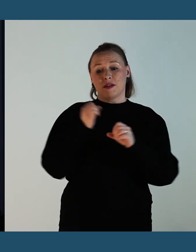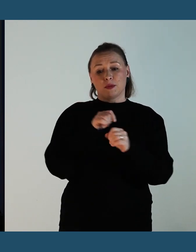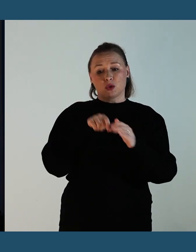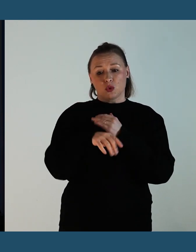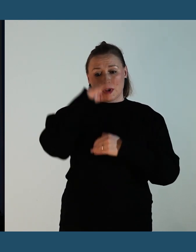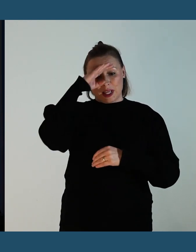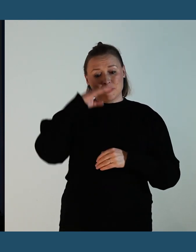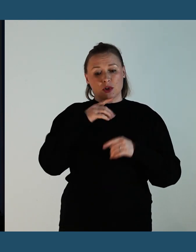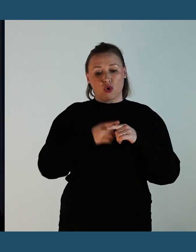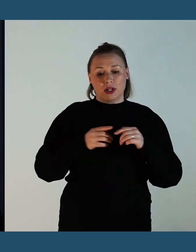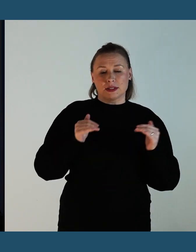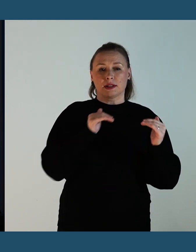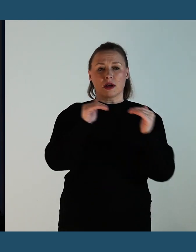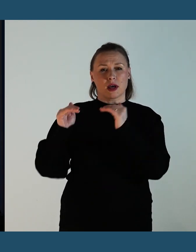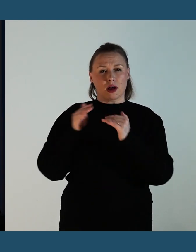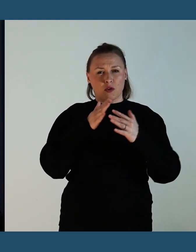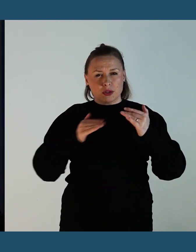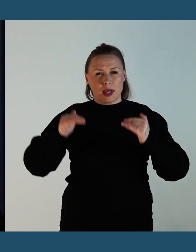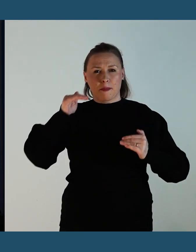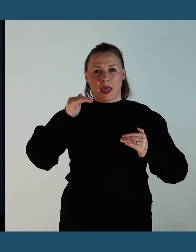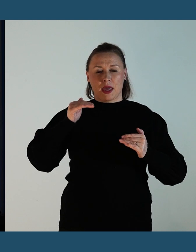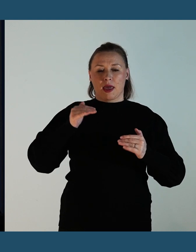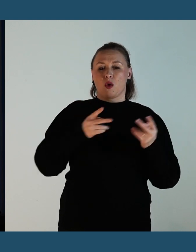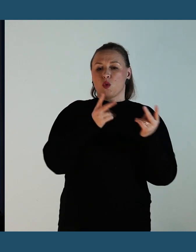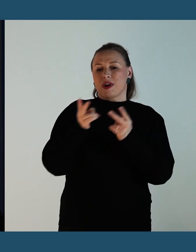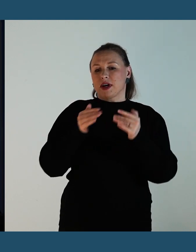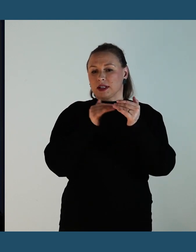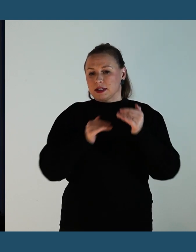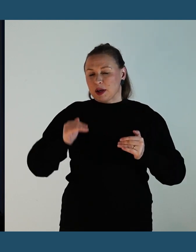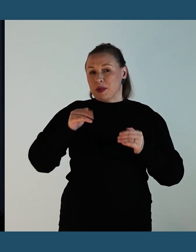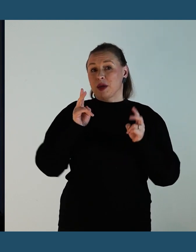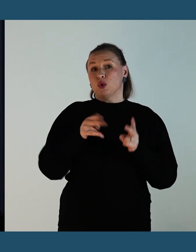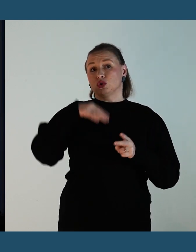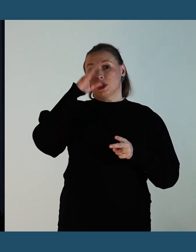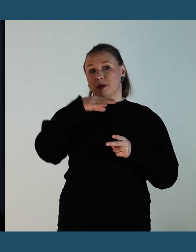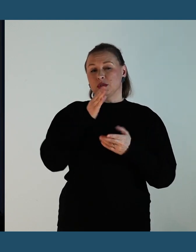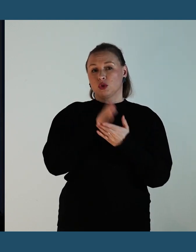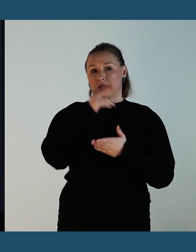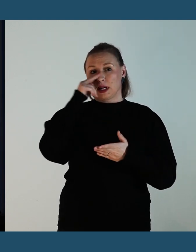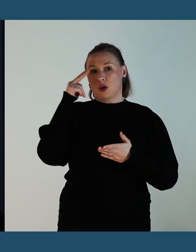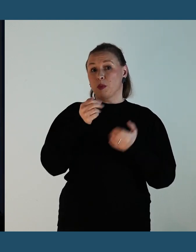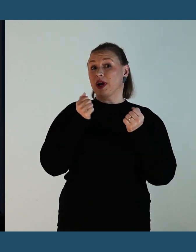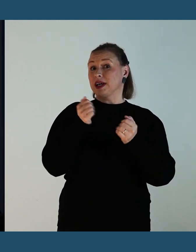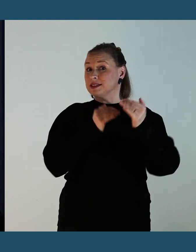tasa-arvoisemman, yhdenvertaisemman ja ihmisoikeuksien näkökulmasta kestävämmän elämän puolesta?